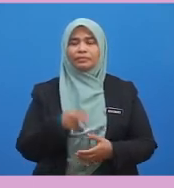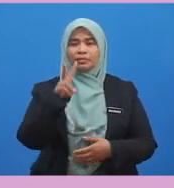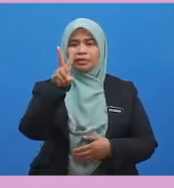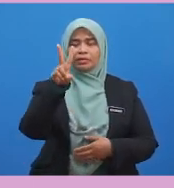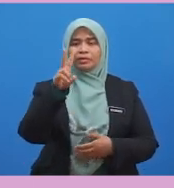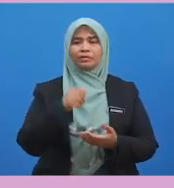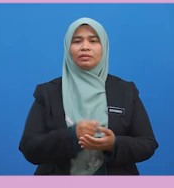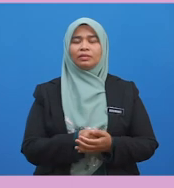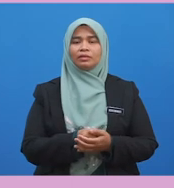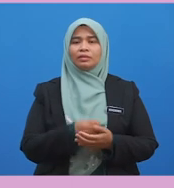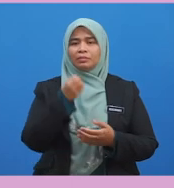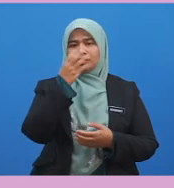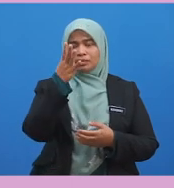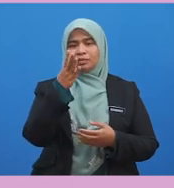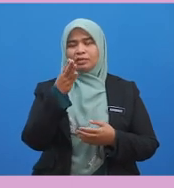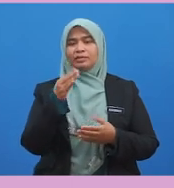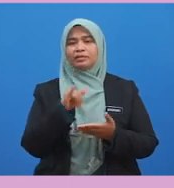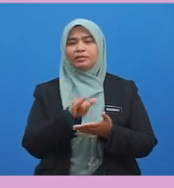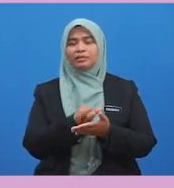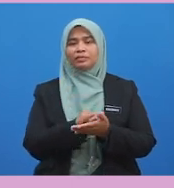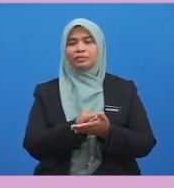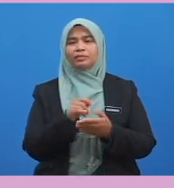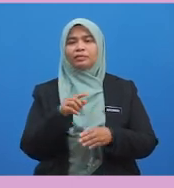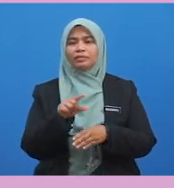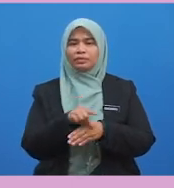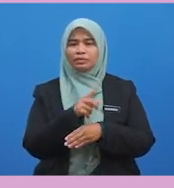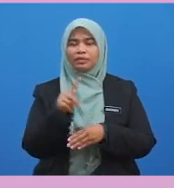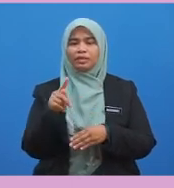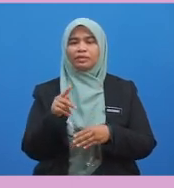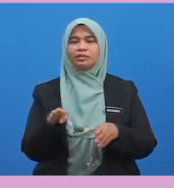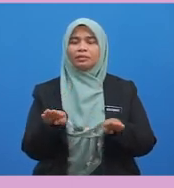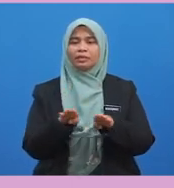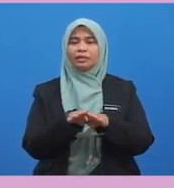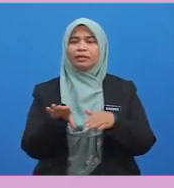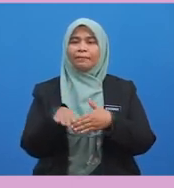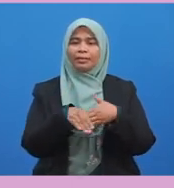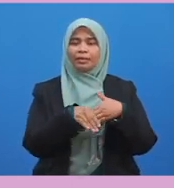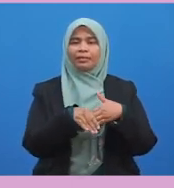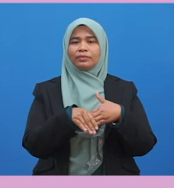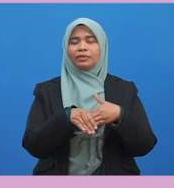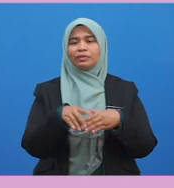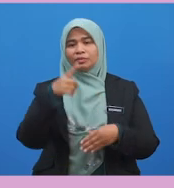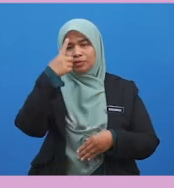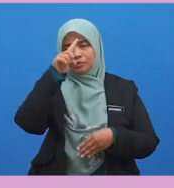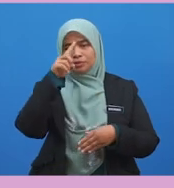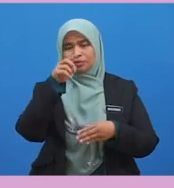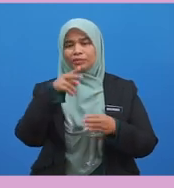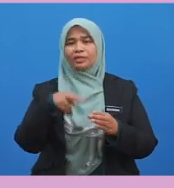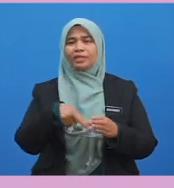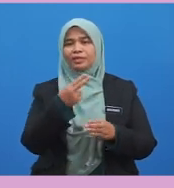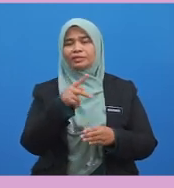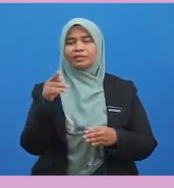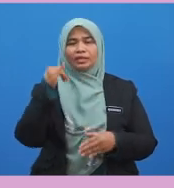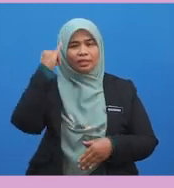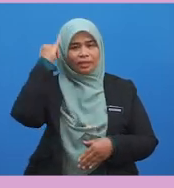Kedua, maklumat tersebut digunakan sebagai panduan untuk menghasilkan